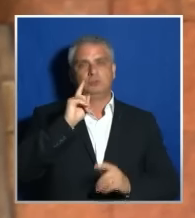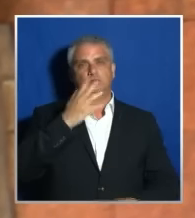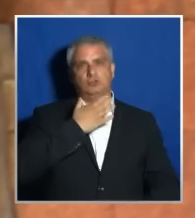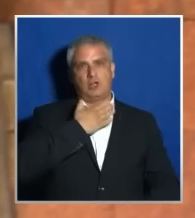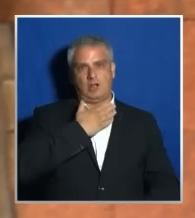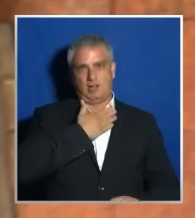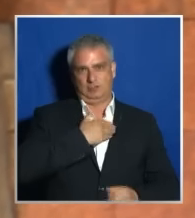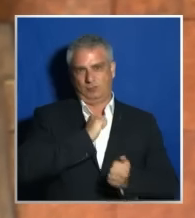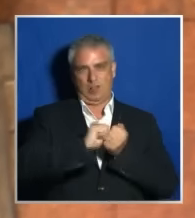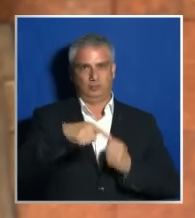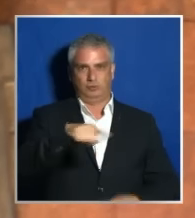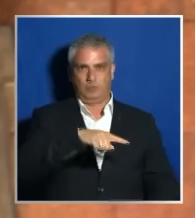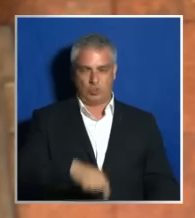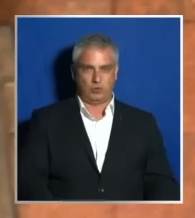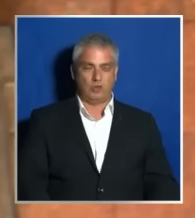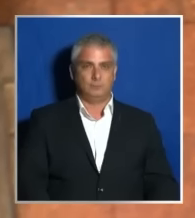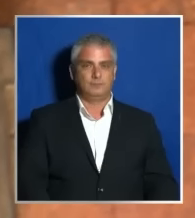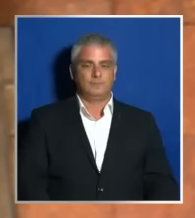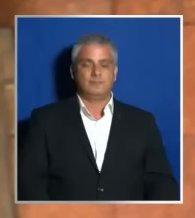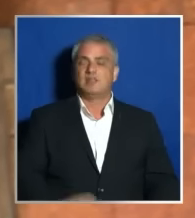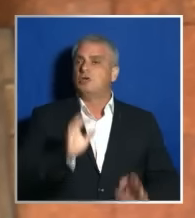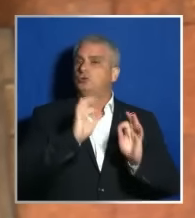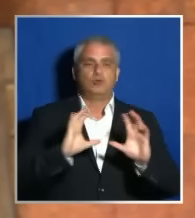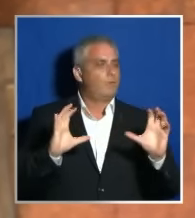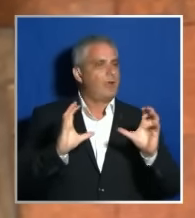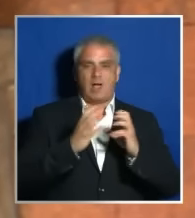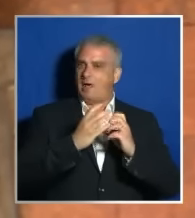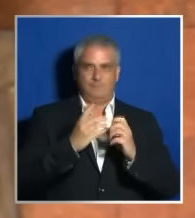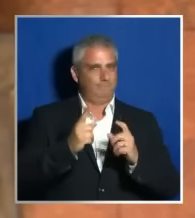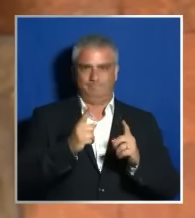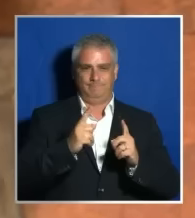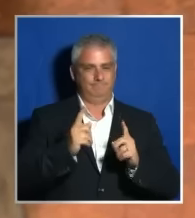our destruction. No nation came to our aid.